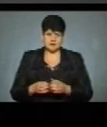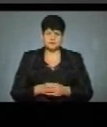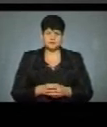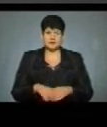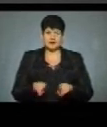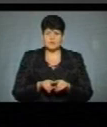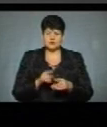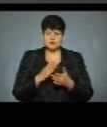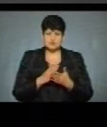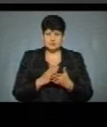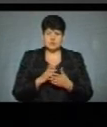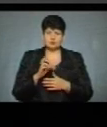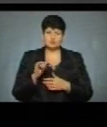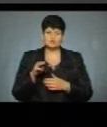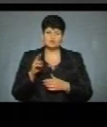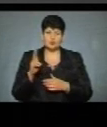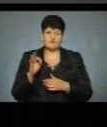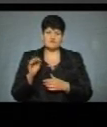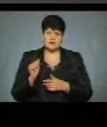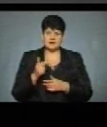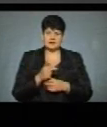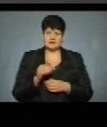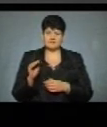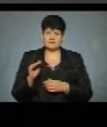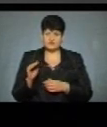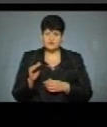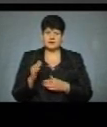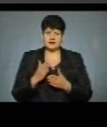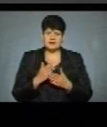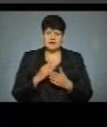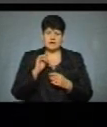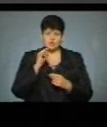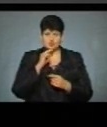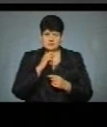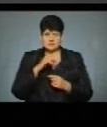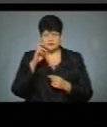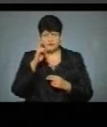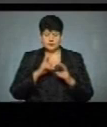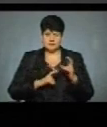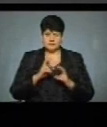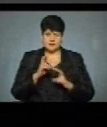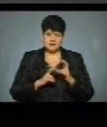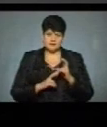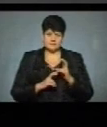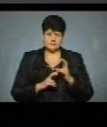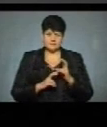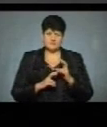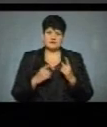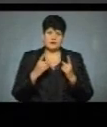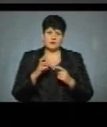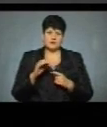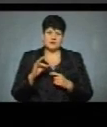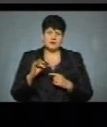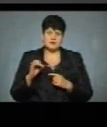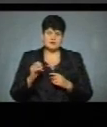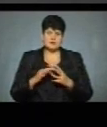також є Будковська Галина Федорівна, яка, згідно нашого аналізу, є економістом комунального підприємства безпосередньо